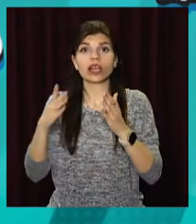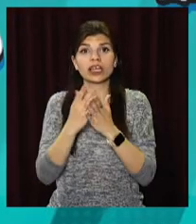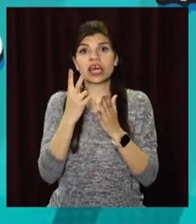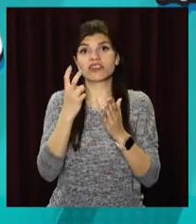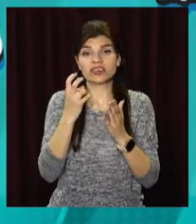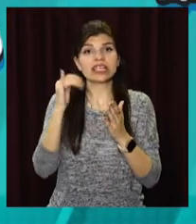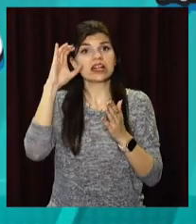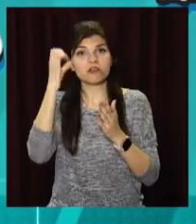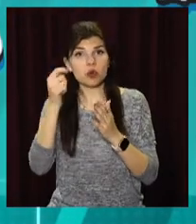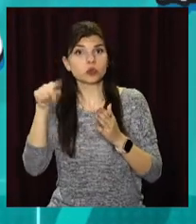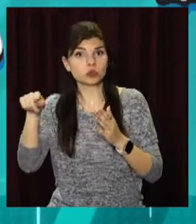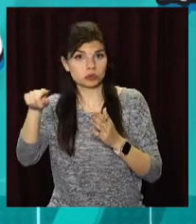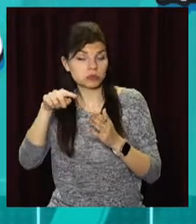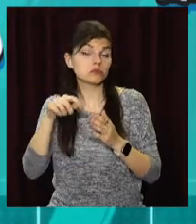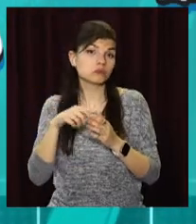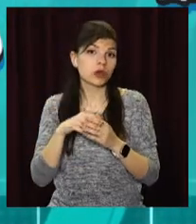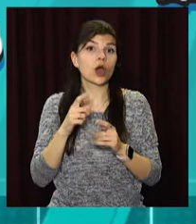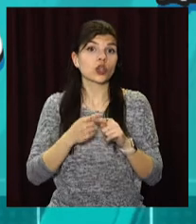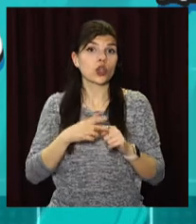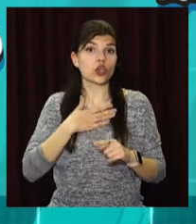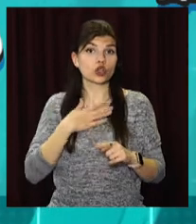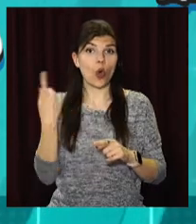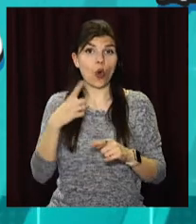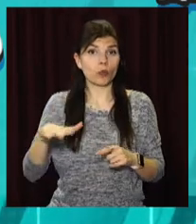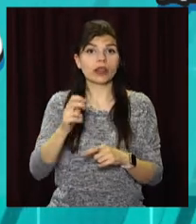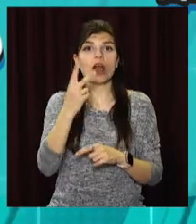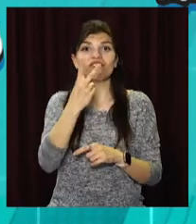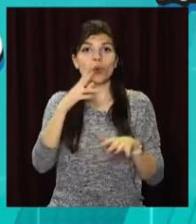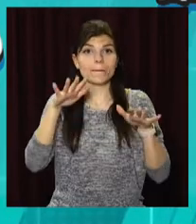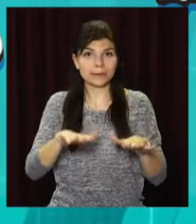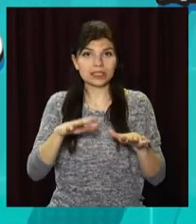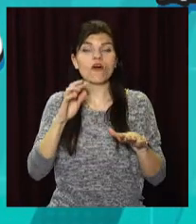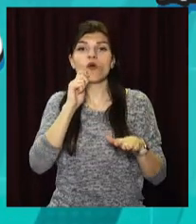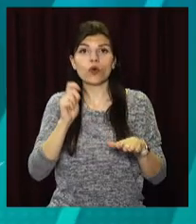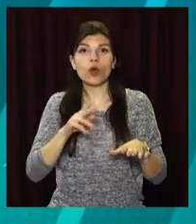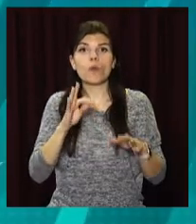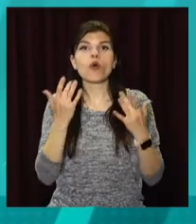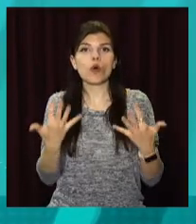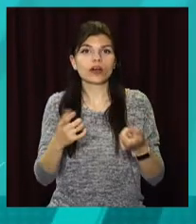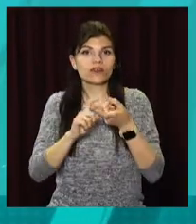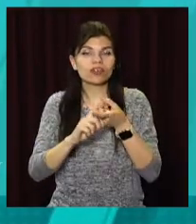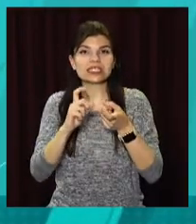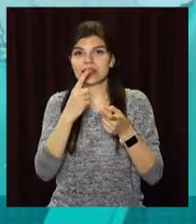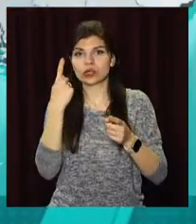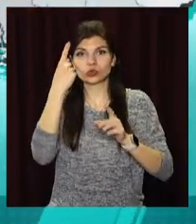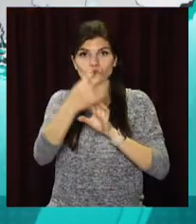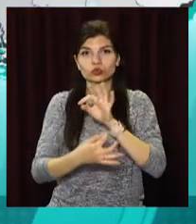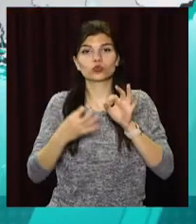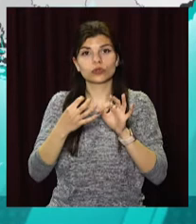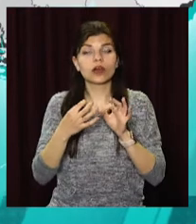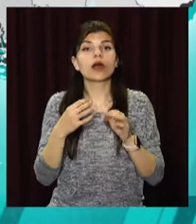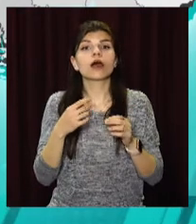та Кривому Розі. Таким чином, наша область на другому місці в Україні за кількістю інфікованих за минулу добу.